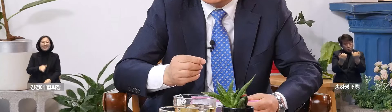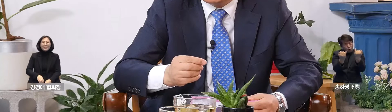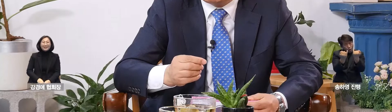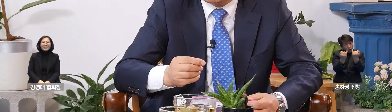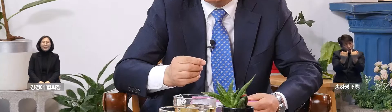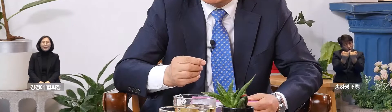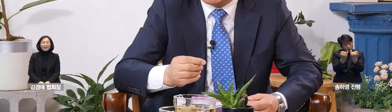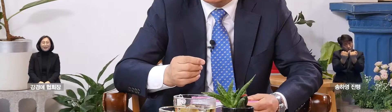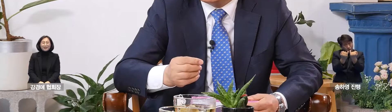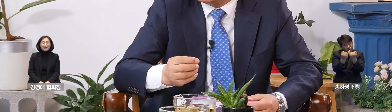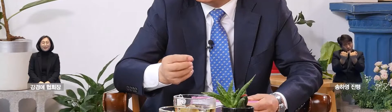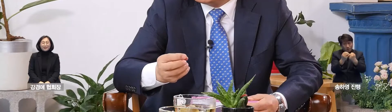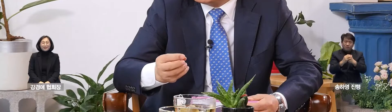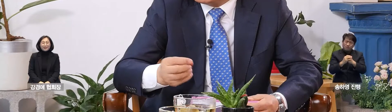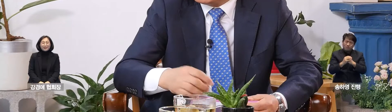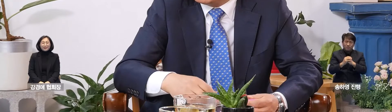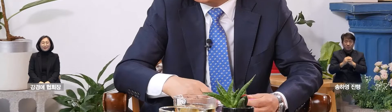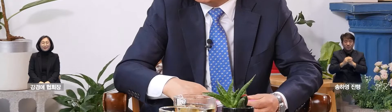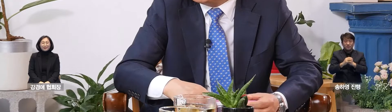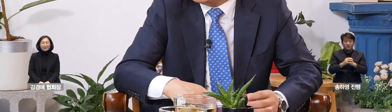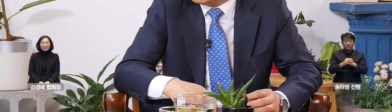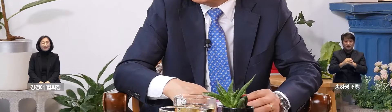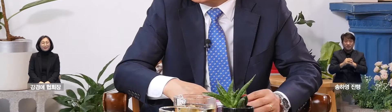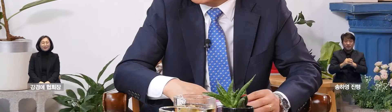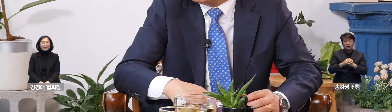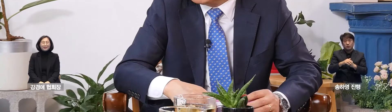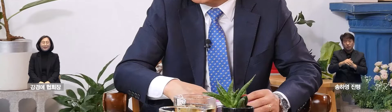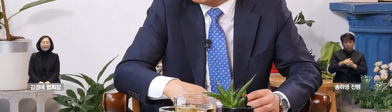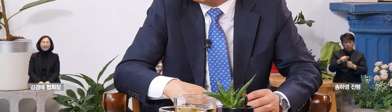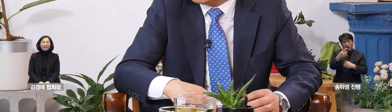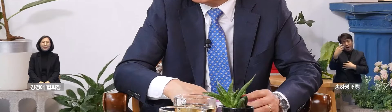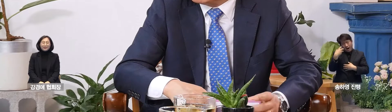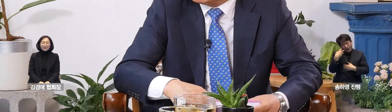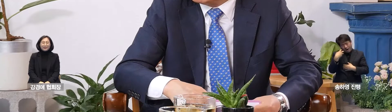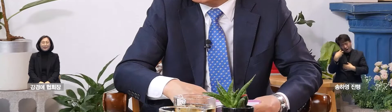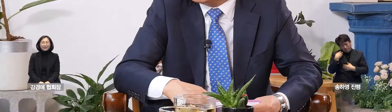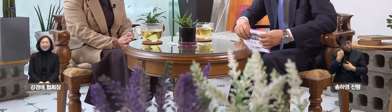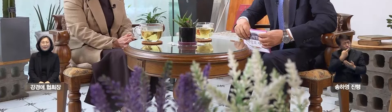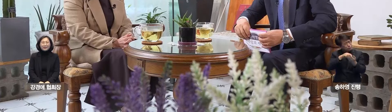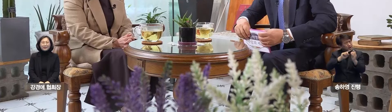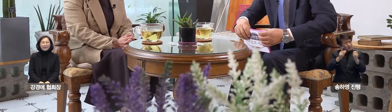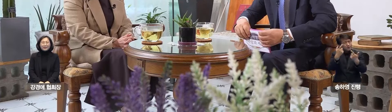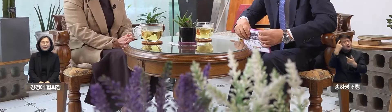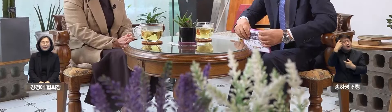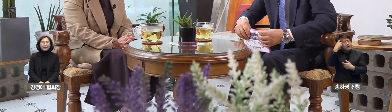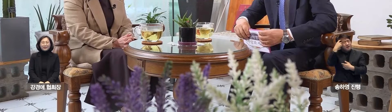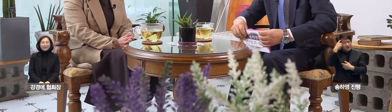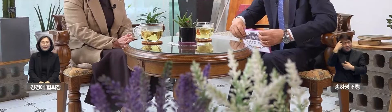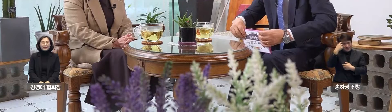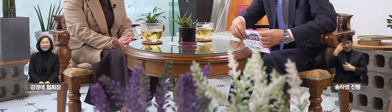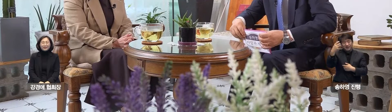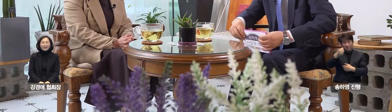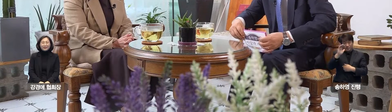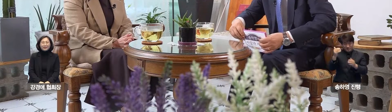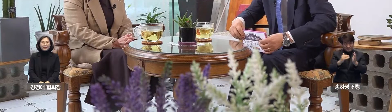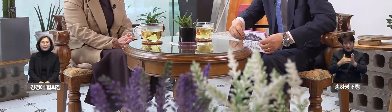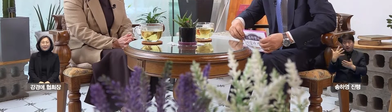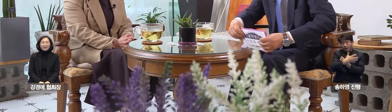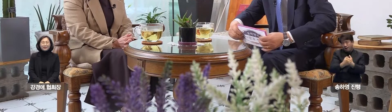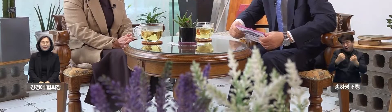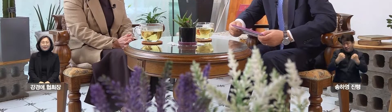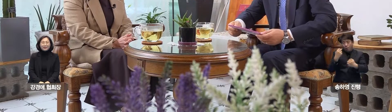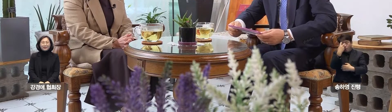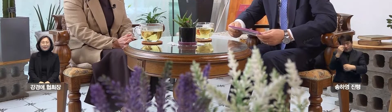건 편견이 있을지 모르지만 아이고 이런 일을 하시기 감당하기 어렵지 않을까 하는 생각 드는데 아무튼 체력 관리도 잘